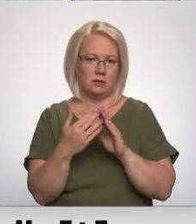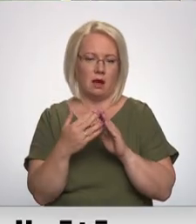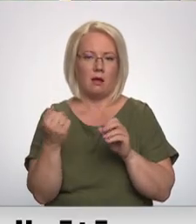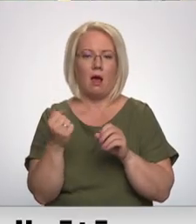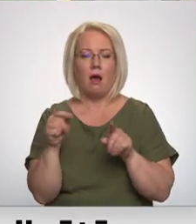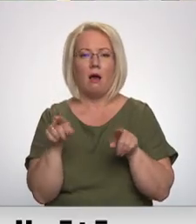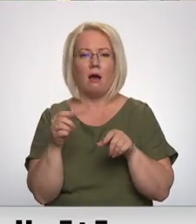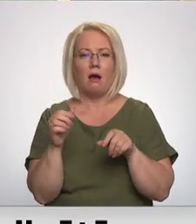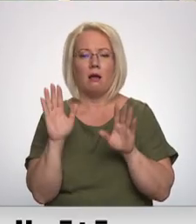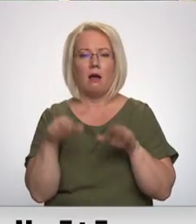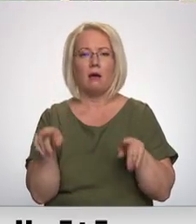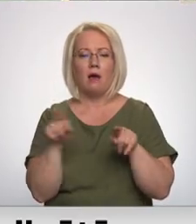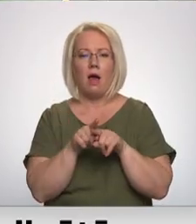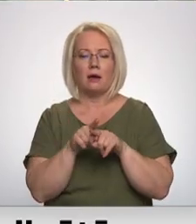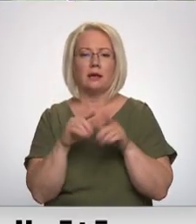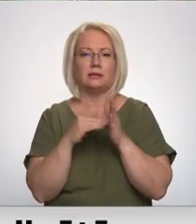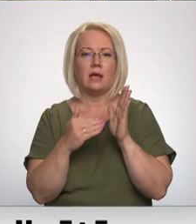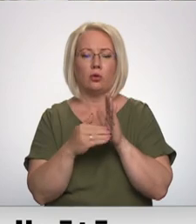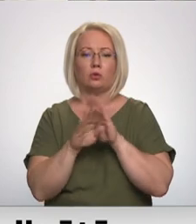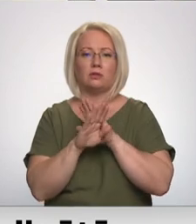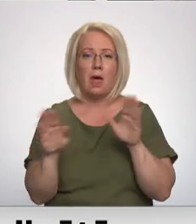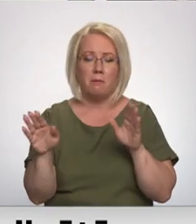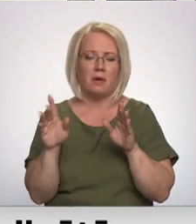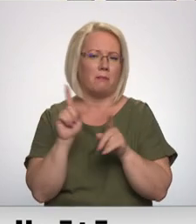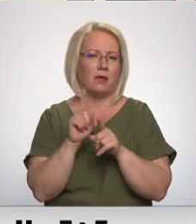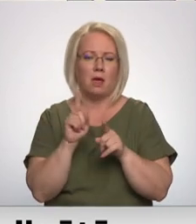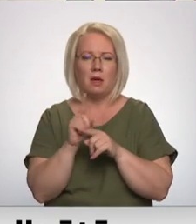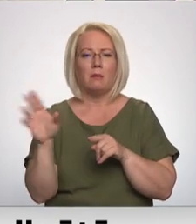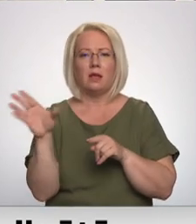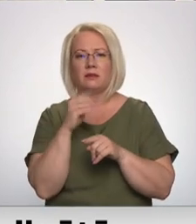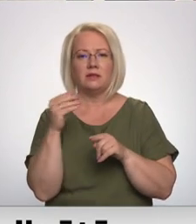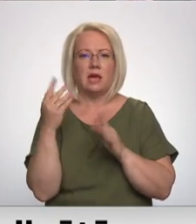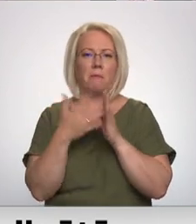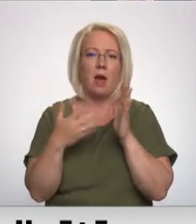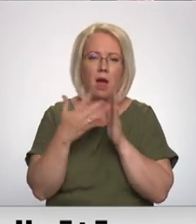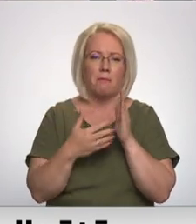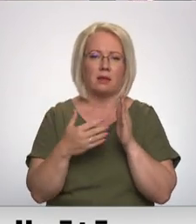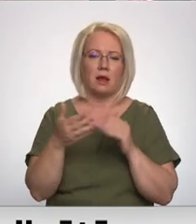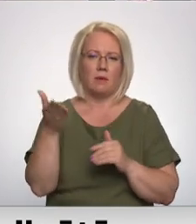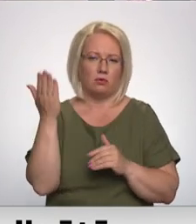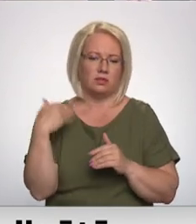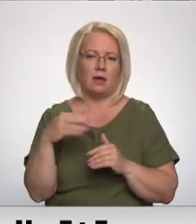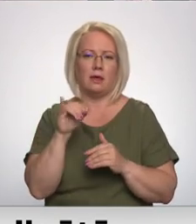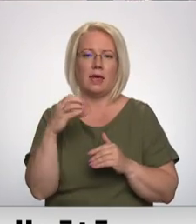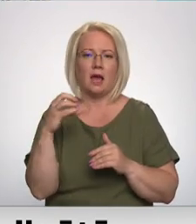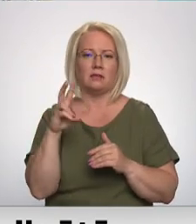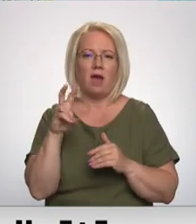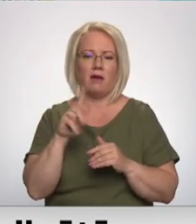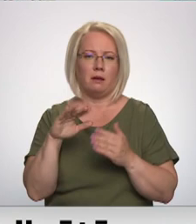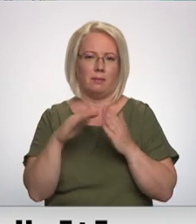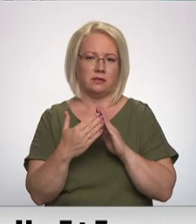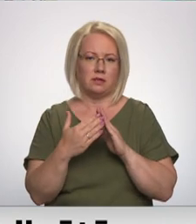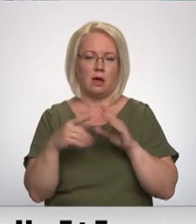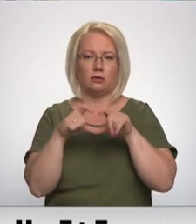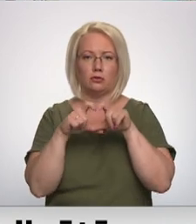lai arī neskaitījās pēc statusa, bet pēc visiem parametriem Iecava jau sen ir pilsēta.